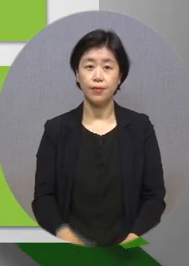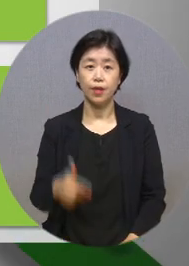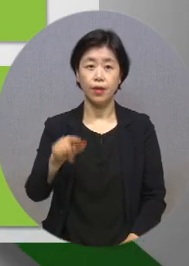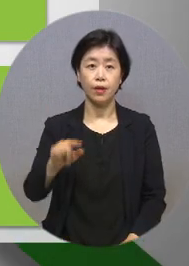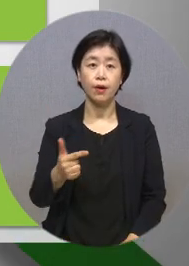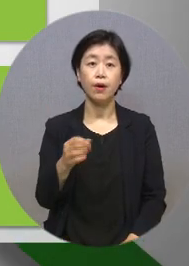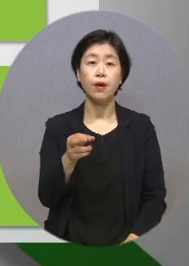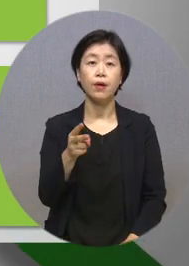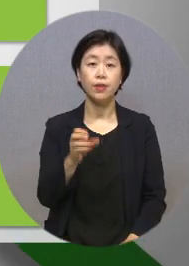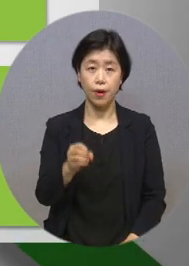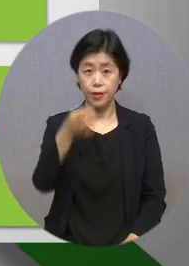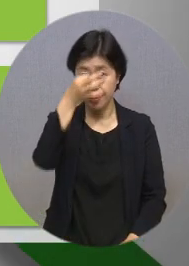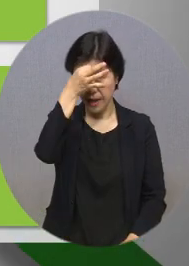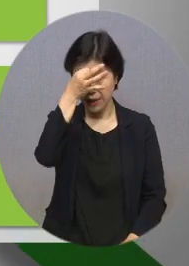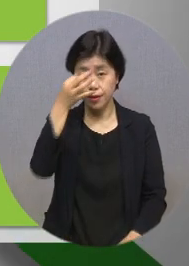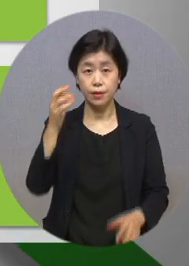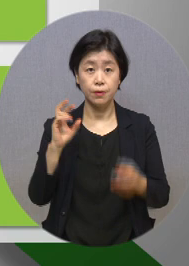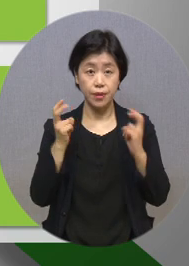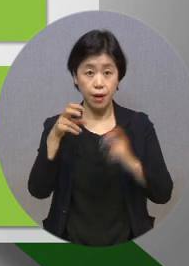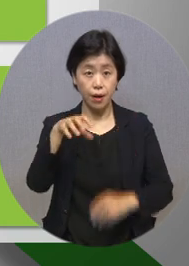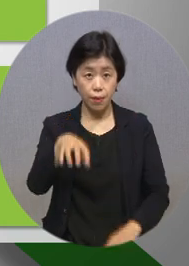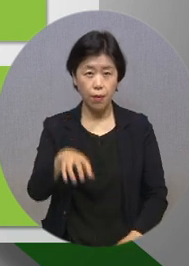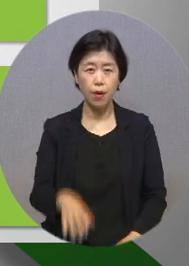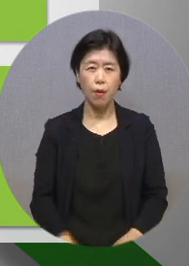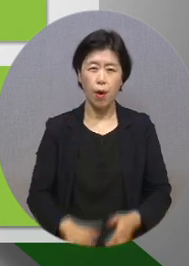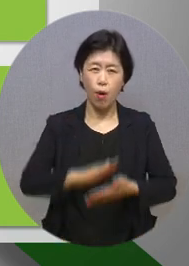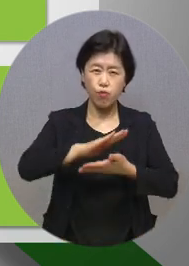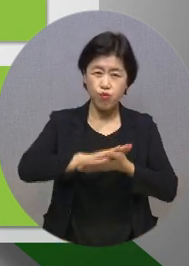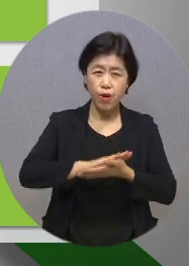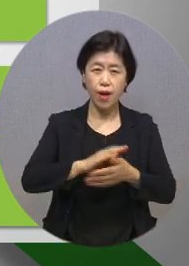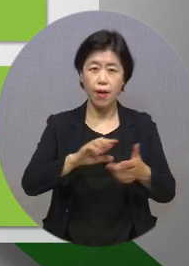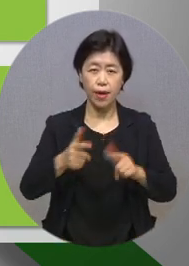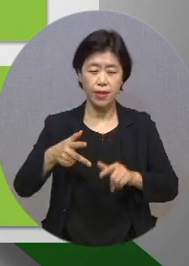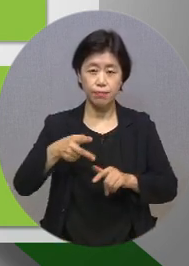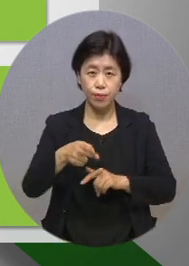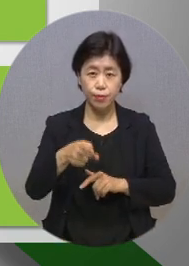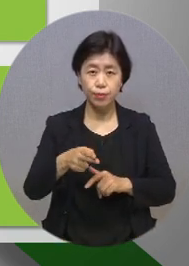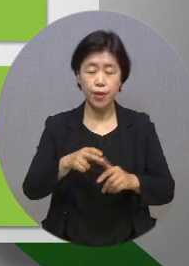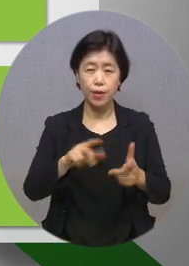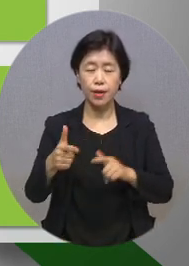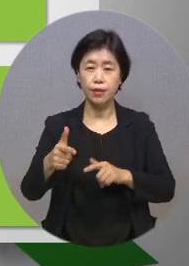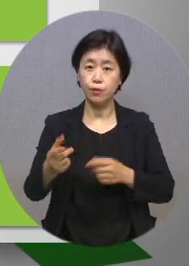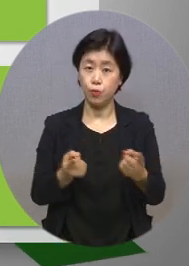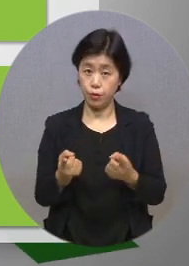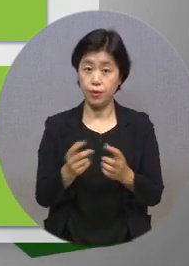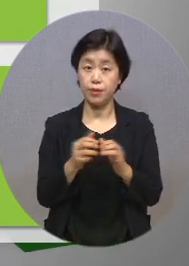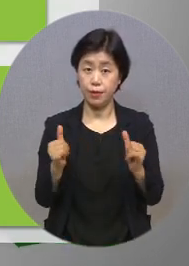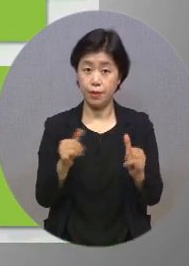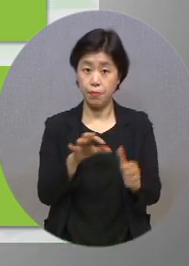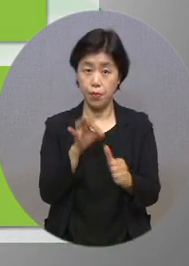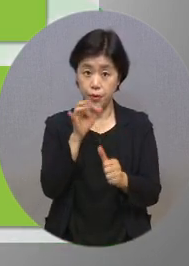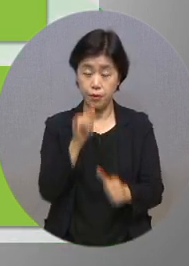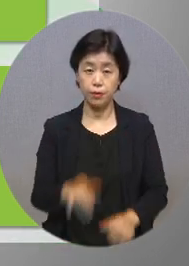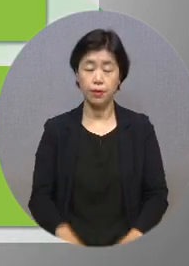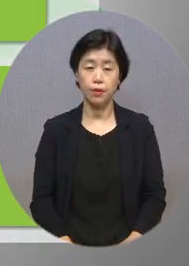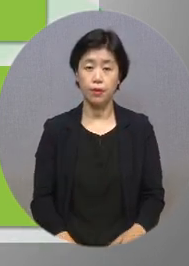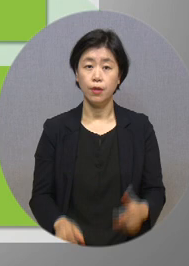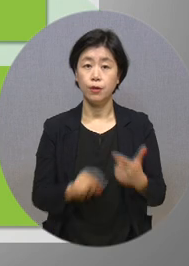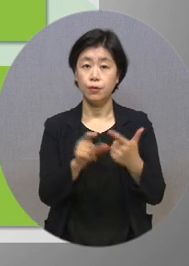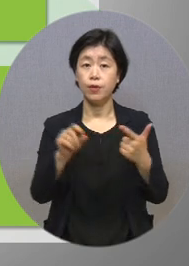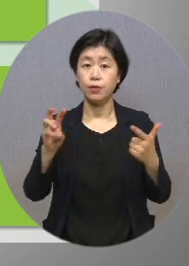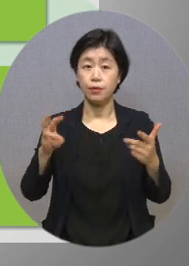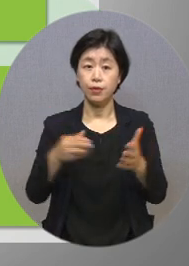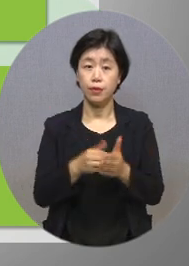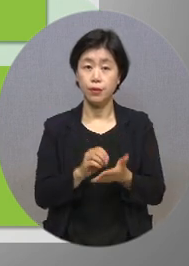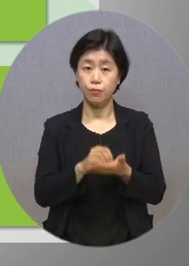건영테크 주식회사에서 프레스기 및 절단기 조작원을 모집합니다. 접수 마감일은 6월 30일까지며